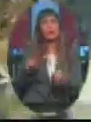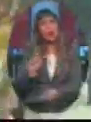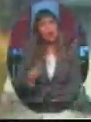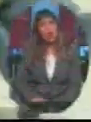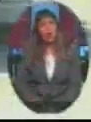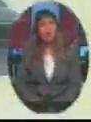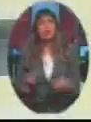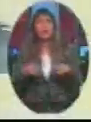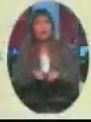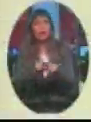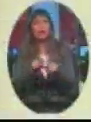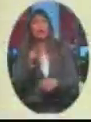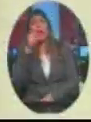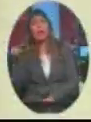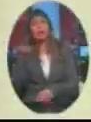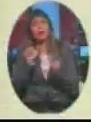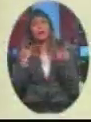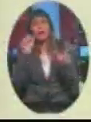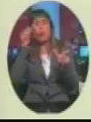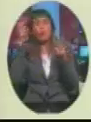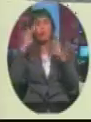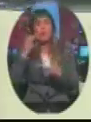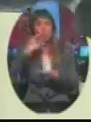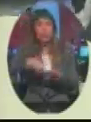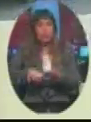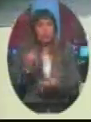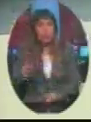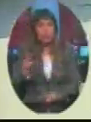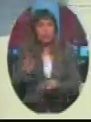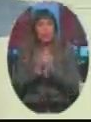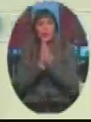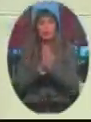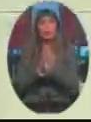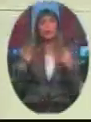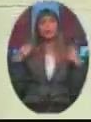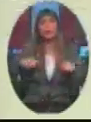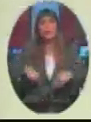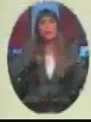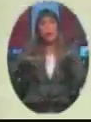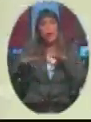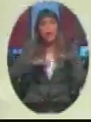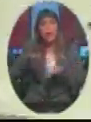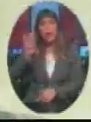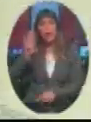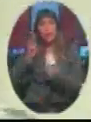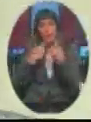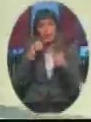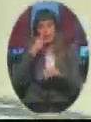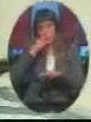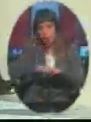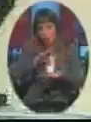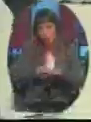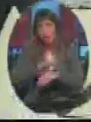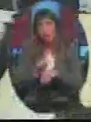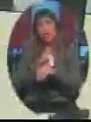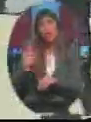הסרת החסינות שצפוי לקבל אישור מחר במליאת הכנסת, ביקש יושב ראש הקואליציה ביטן מוועדת האתיקה להשות את חבר הכנסת